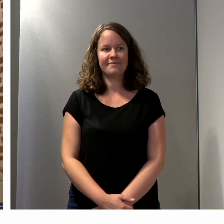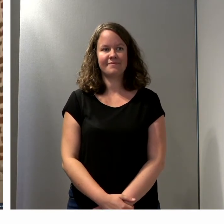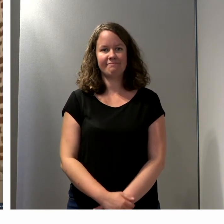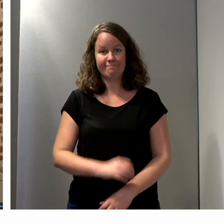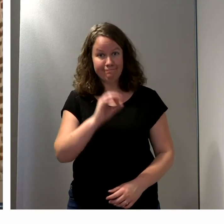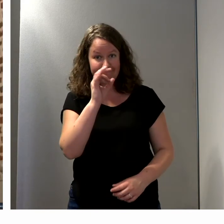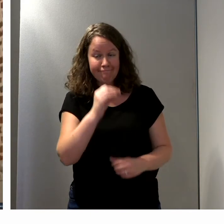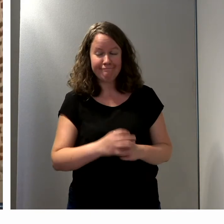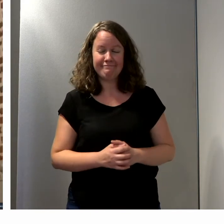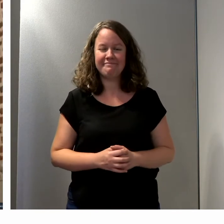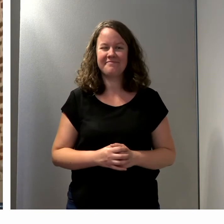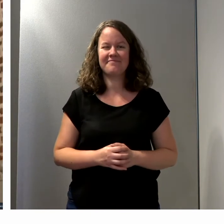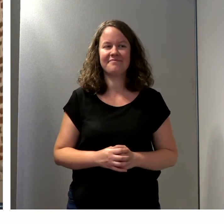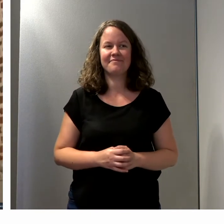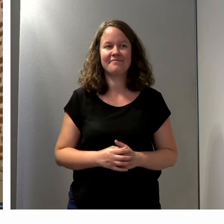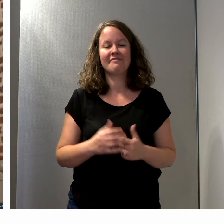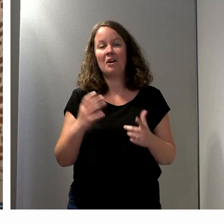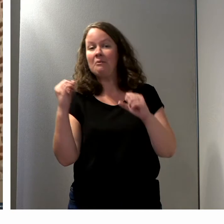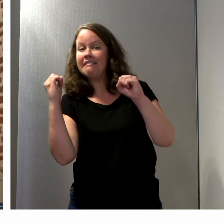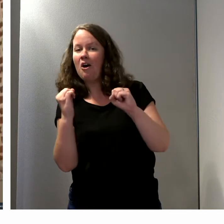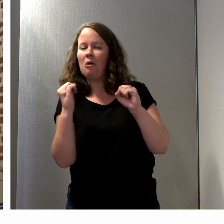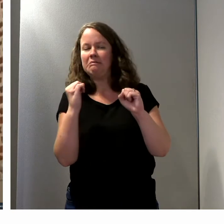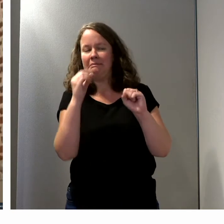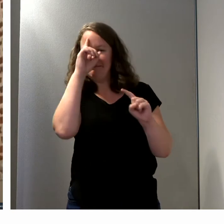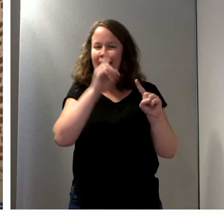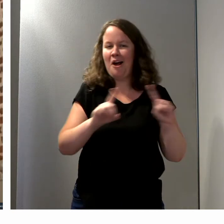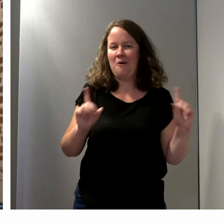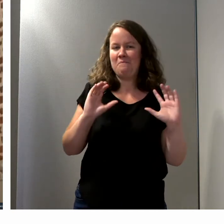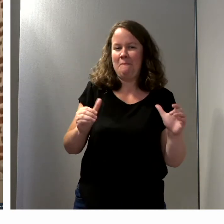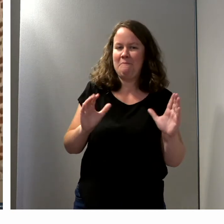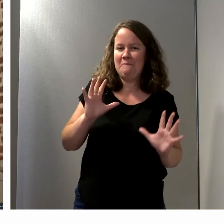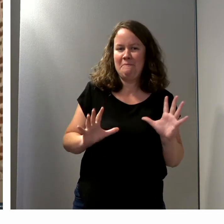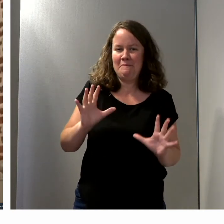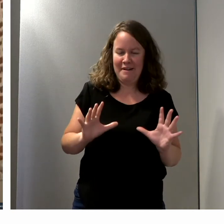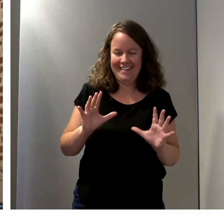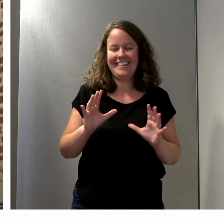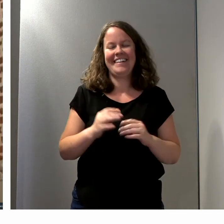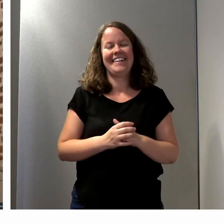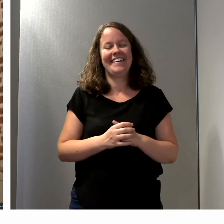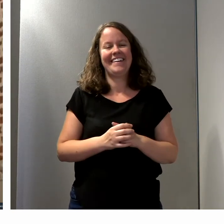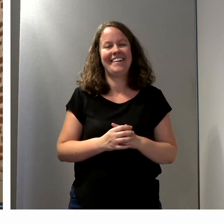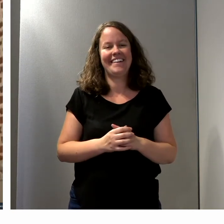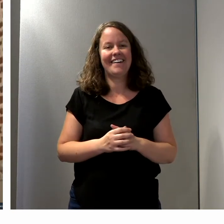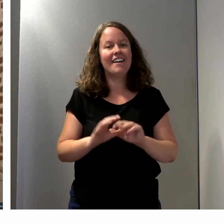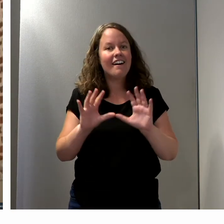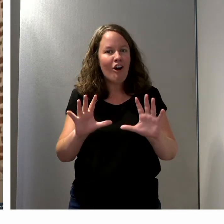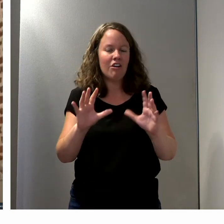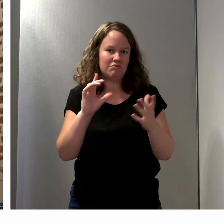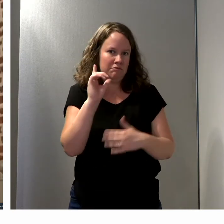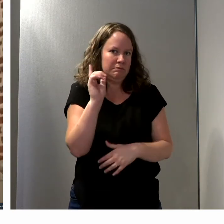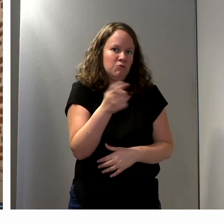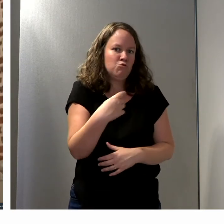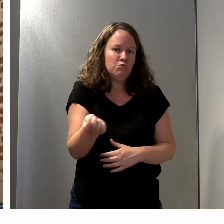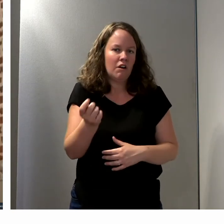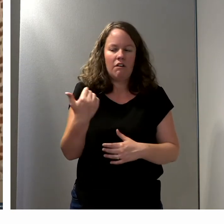Bah oui, alors en fait, je suis en même temps d'accord et pas tout à fait d'accord. Mais en fait, bien sûr qu'on ne peut pas rendre les publics